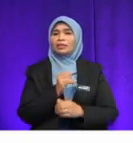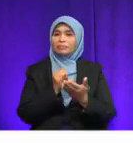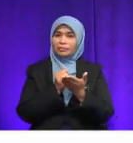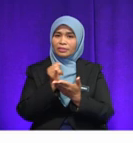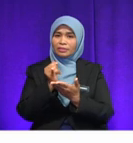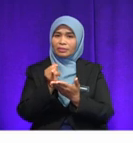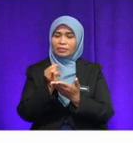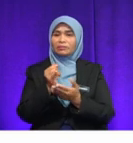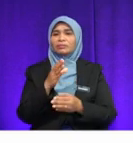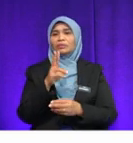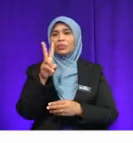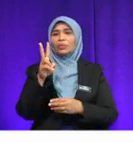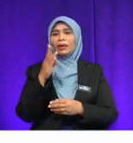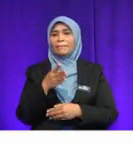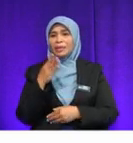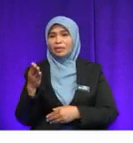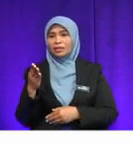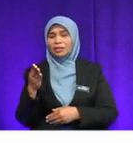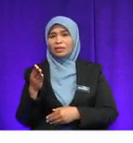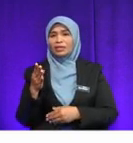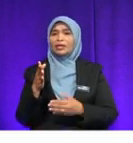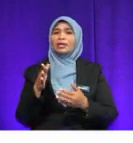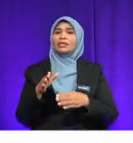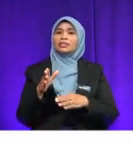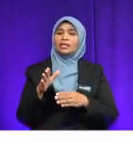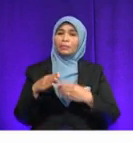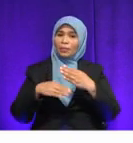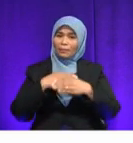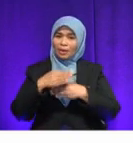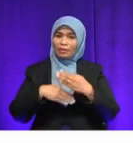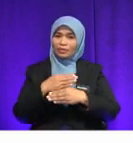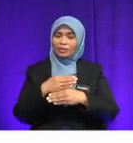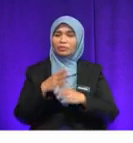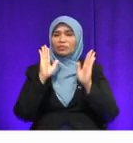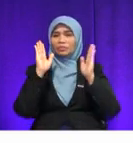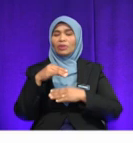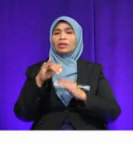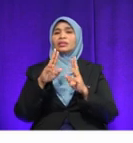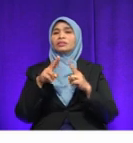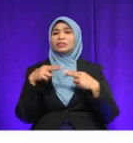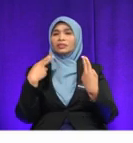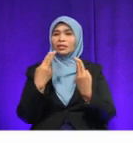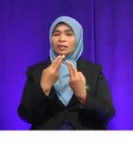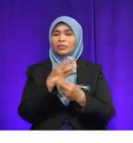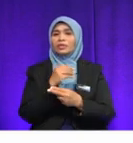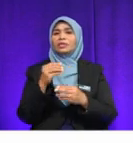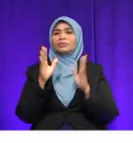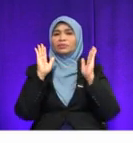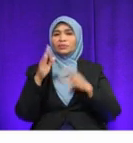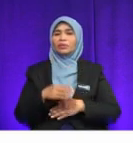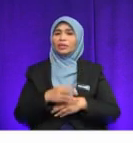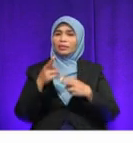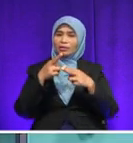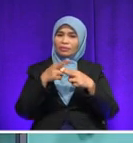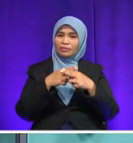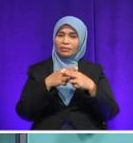dua benda yang akan kita belajar yaitu menyapu lantai salat Jamak dan juga qasar oke so